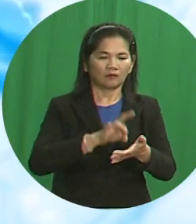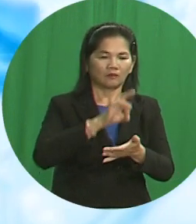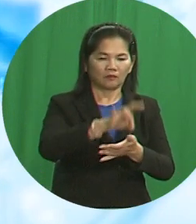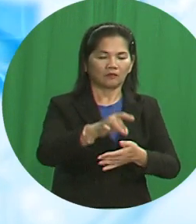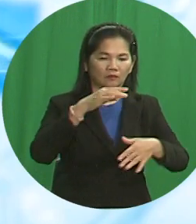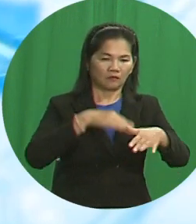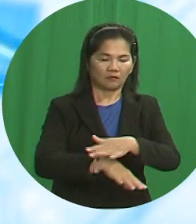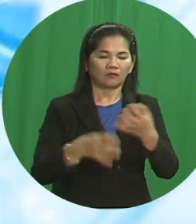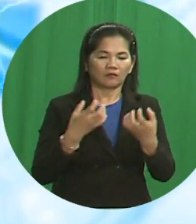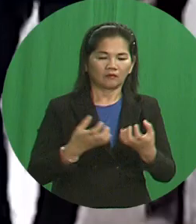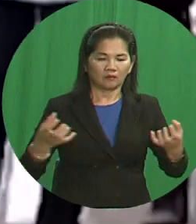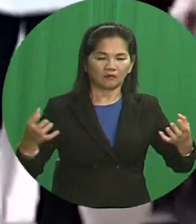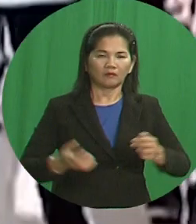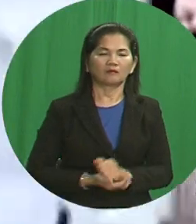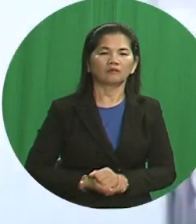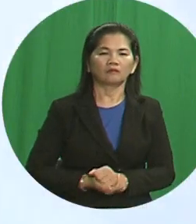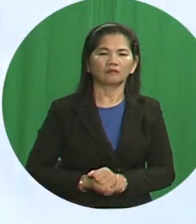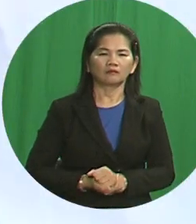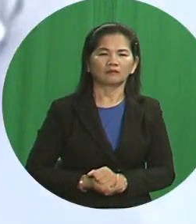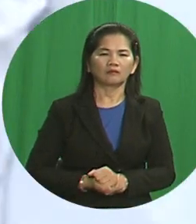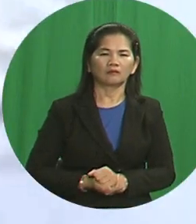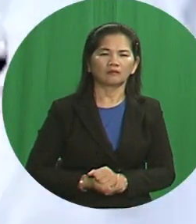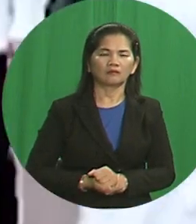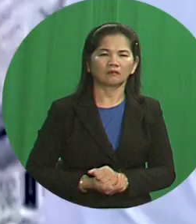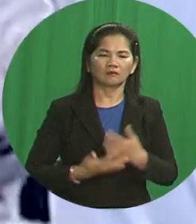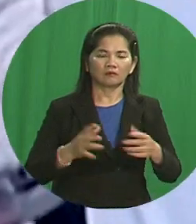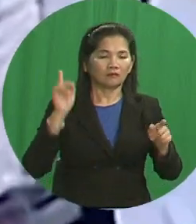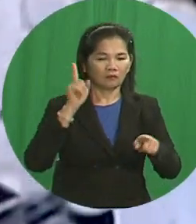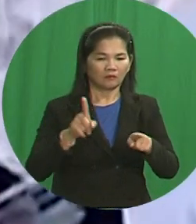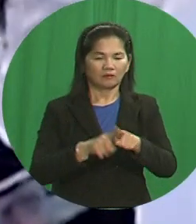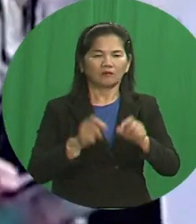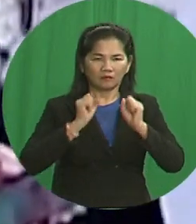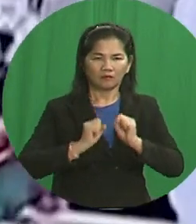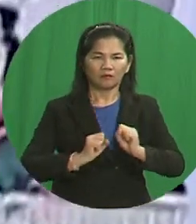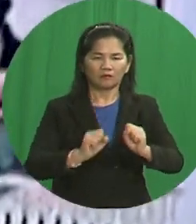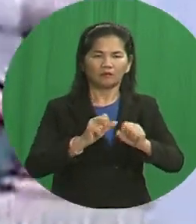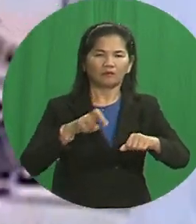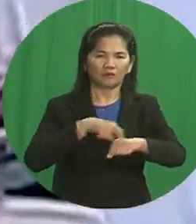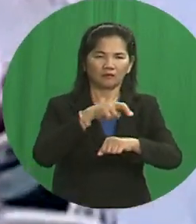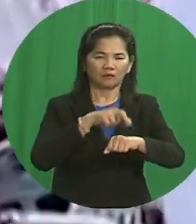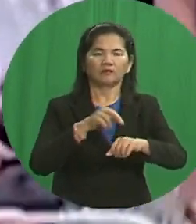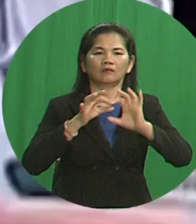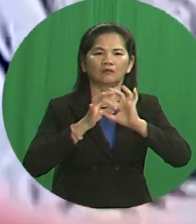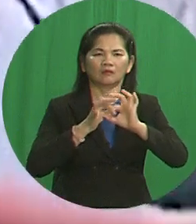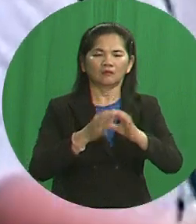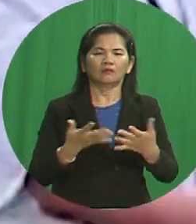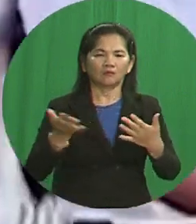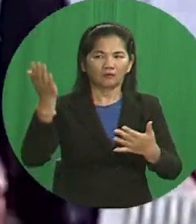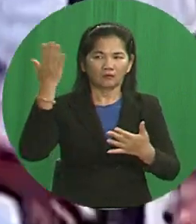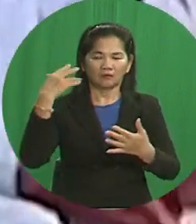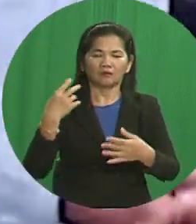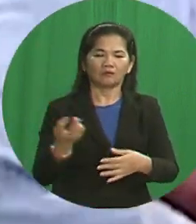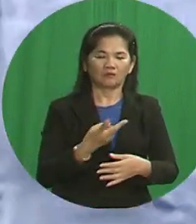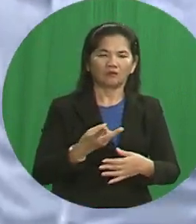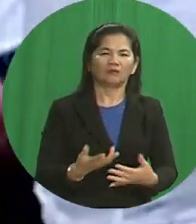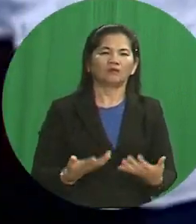លើទំនិញមួយចំនួនកិច្ចព្រមព្រៀងនេះបានធ្វើទៅក្នុងឱកាសដែលទំនាក់ទំនងរវាងអតីតគូបដិបក